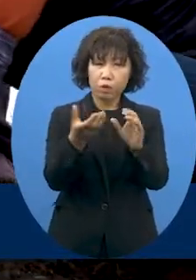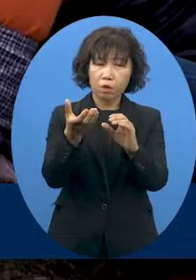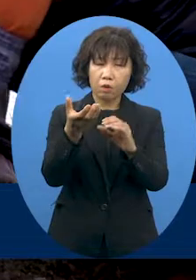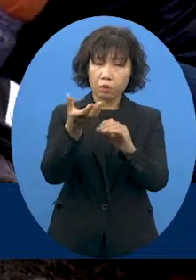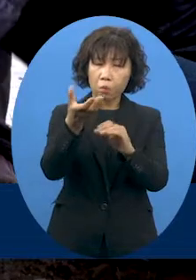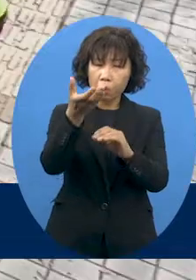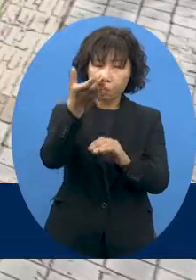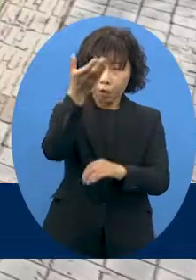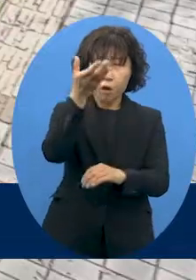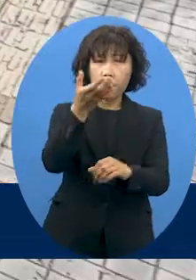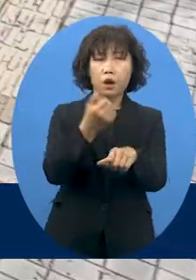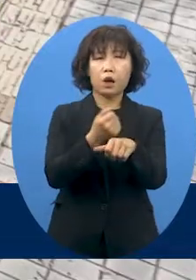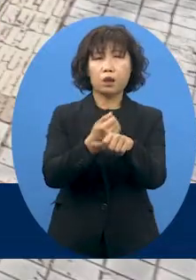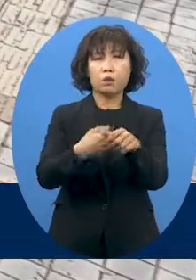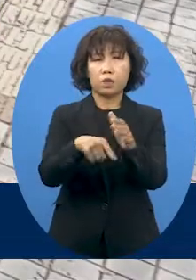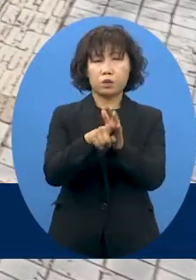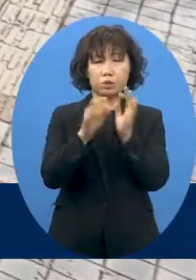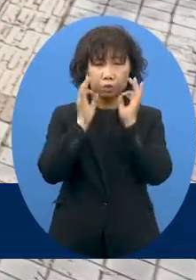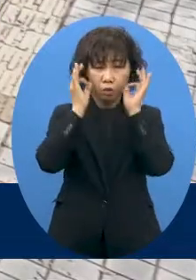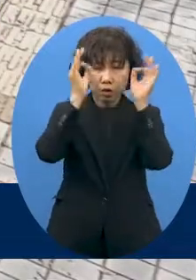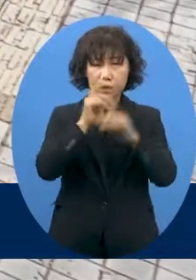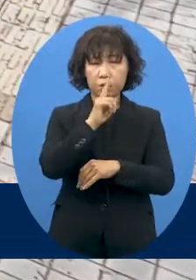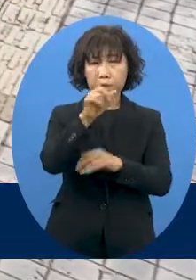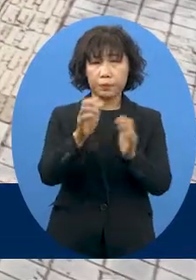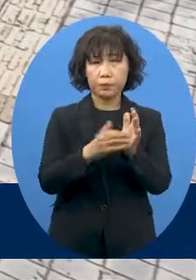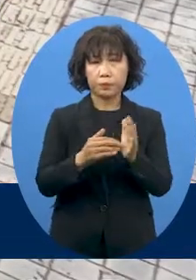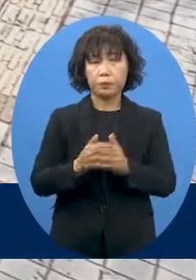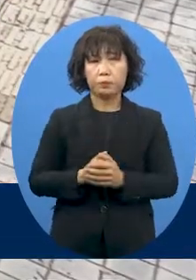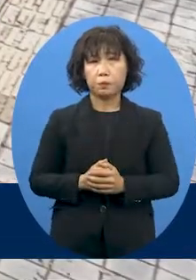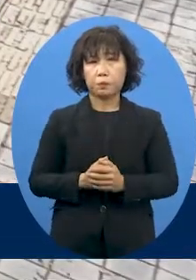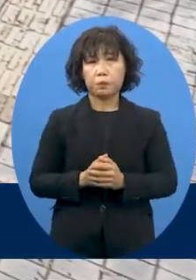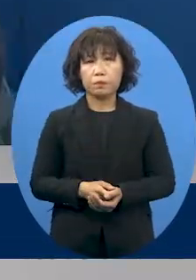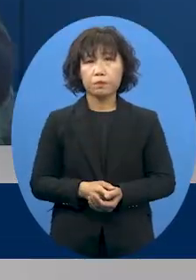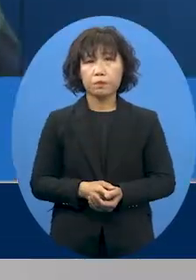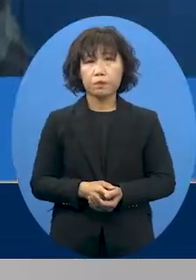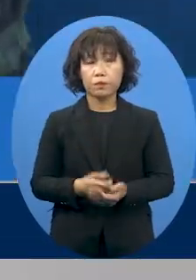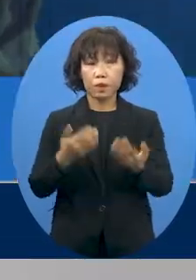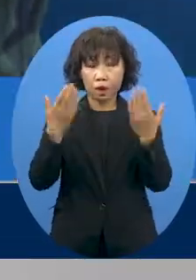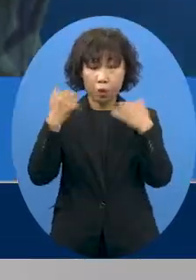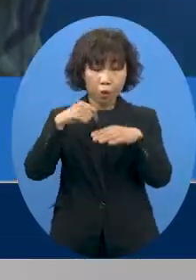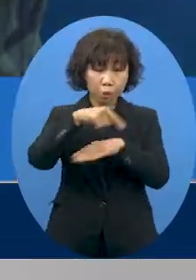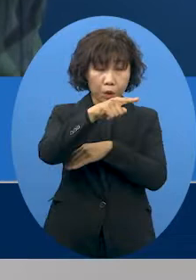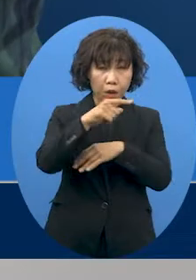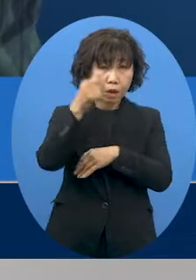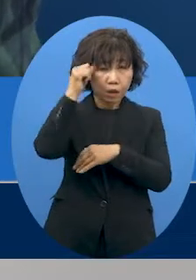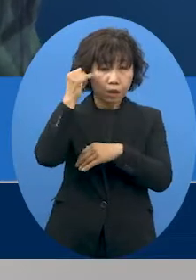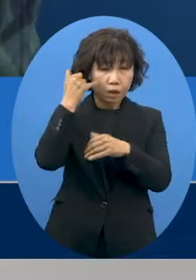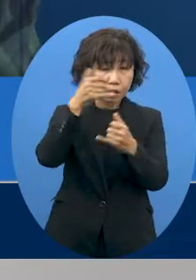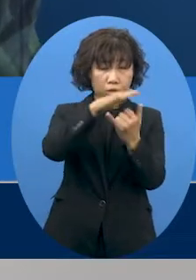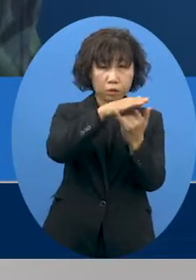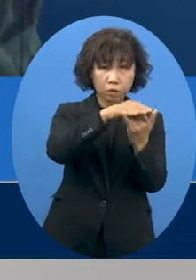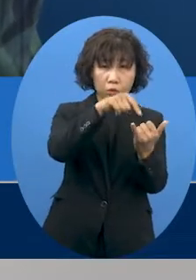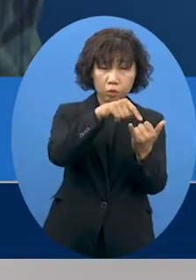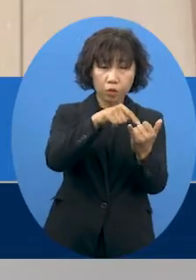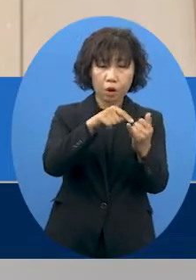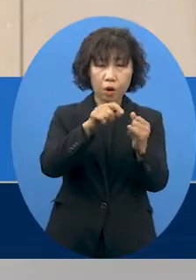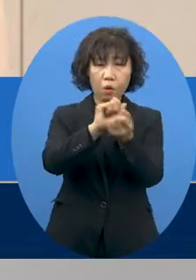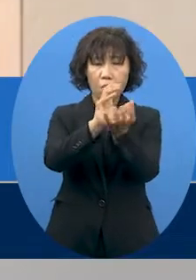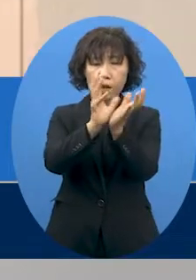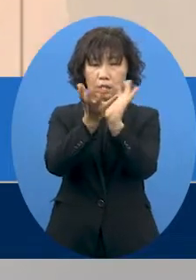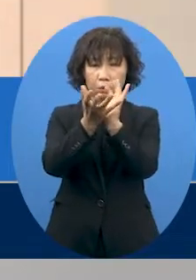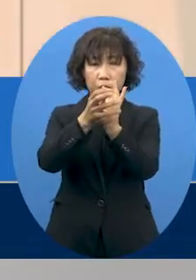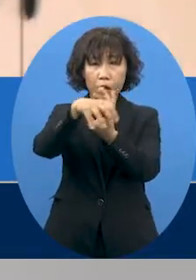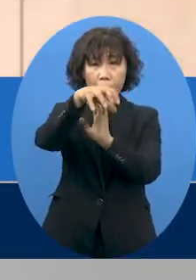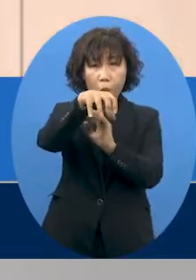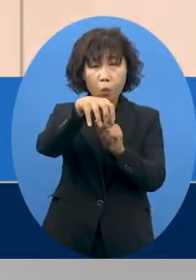창상 될 수 있도록 최선을 다하겠다 고 밝혔습니다 학교 바토 소년을 위한 전용공간 할짝 b